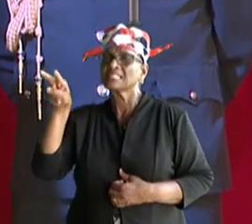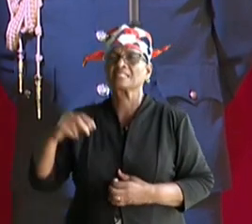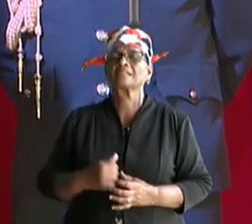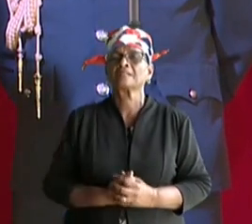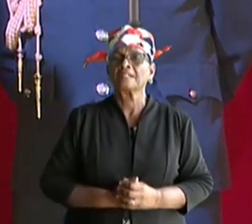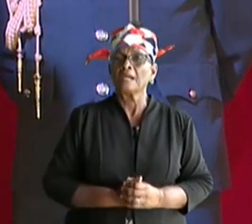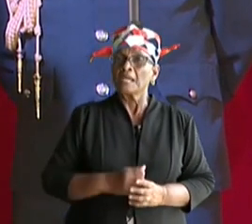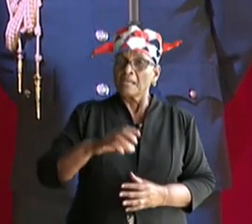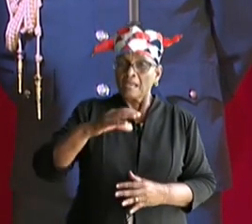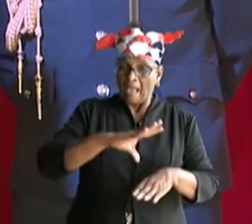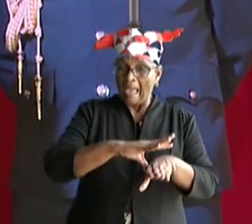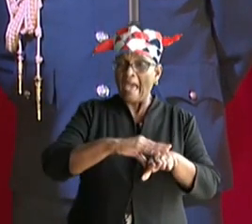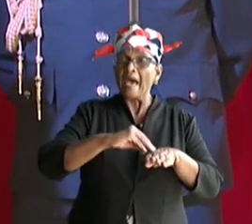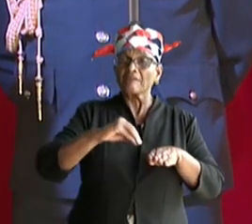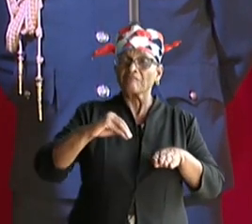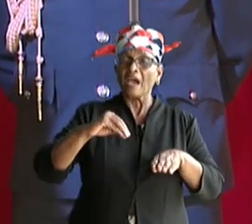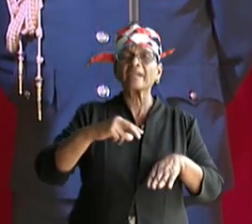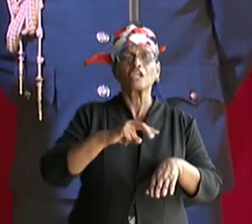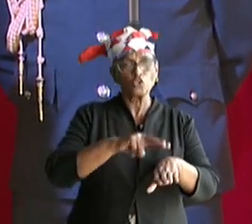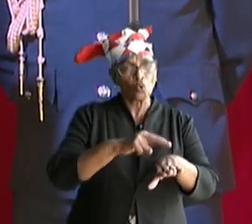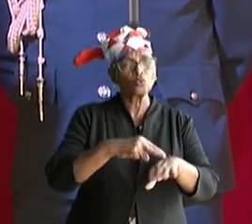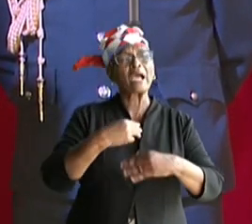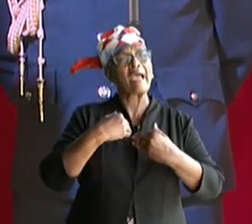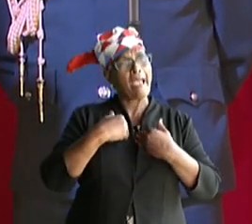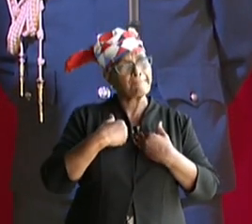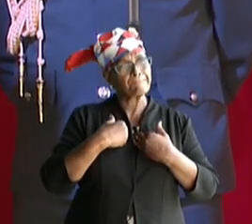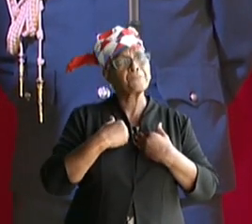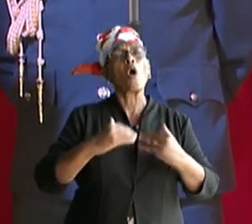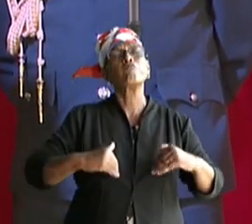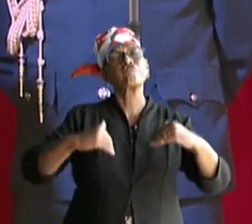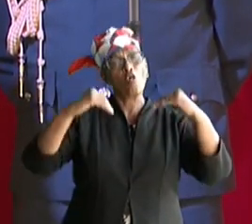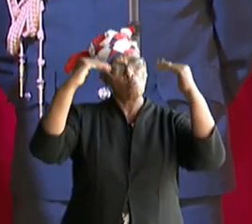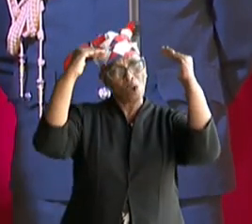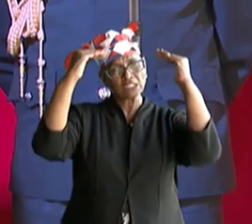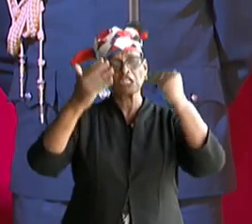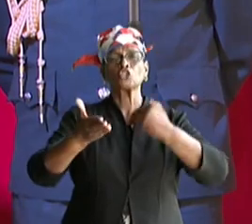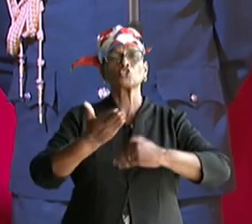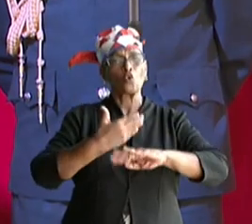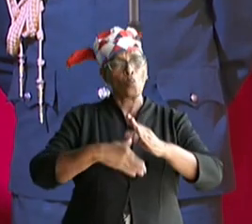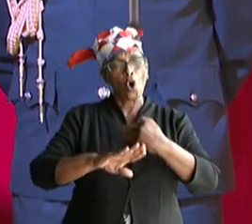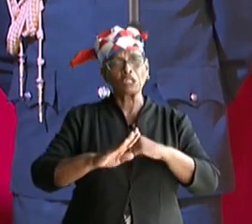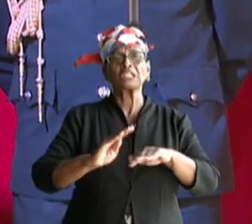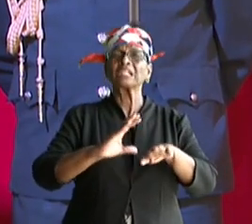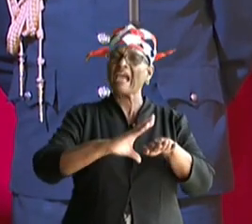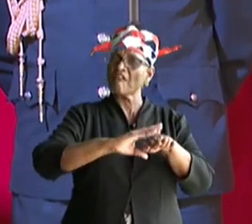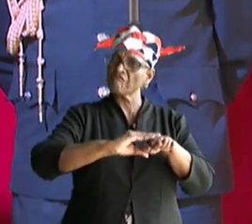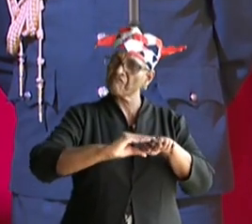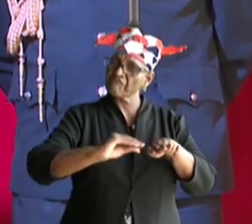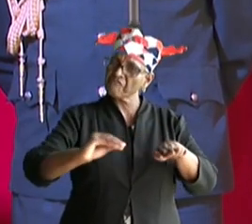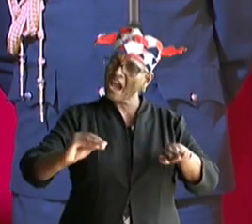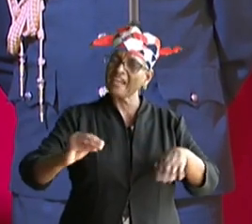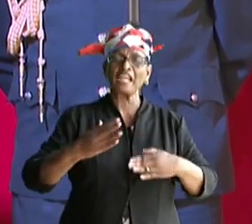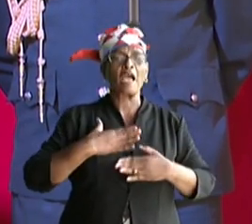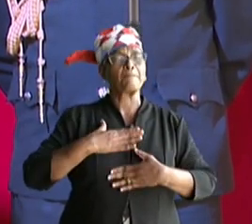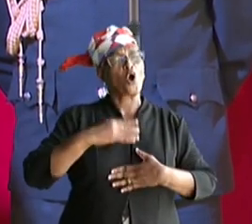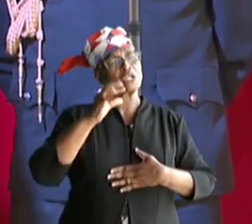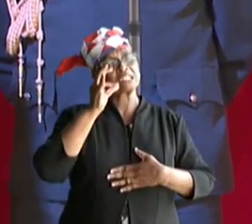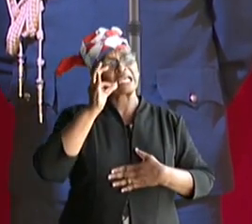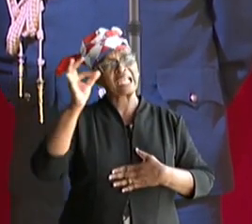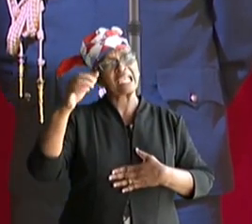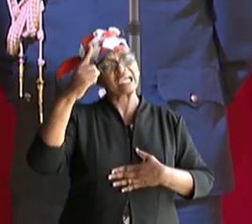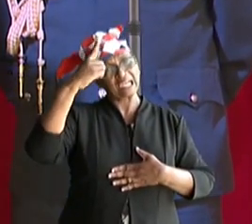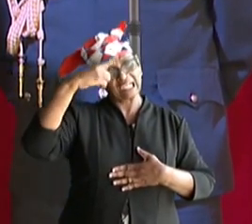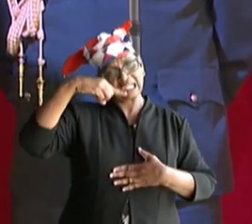ervaring hadden we nodig om volwassen te worden. Die ervaringen hebben ons rijker gemaakt. En ze